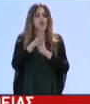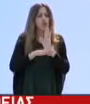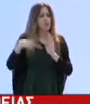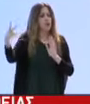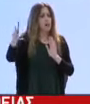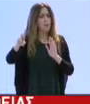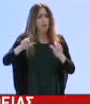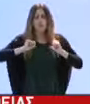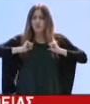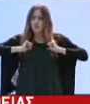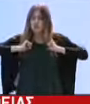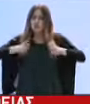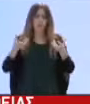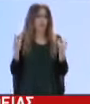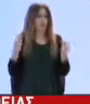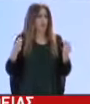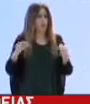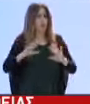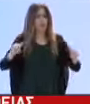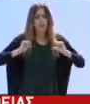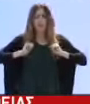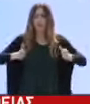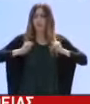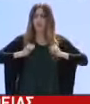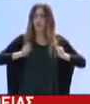πρόγραμμα δημοσιονομικής προσαρμογής και μεταρρυθμίσεων.